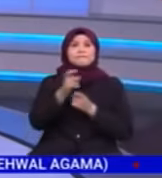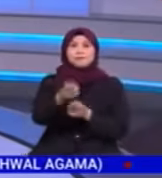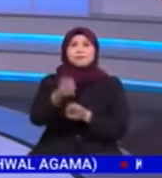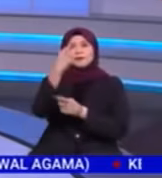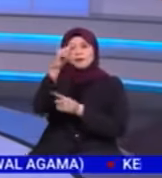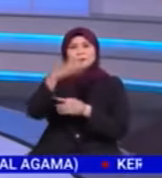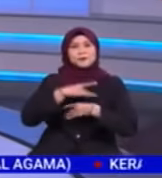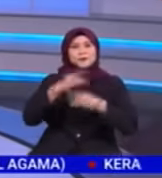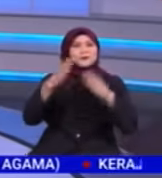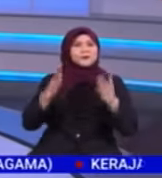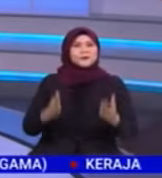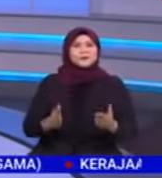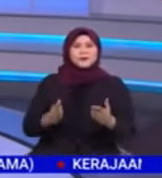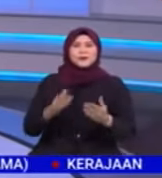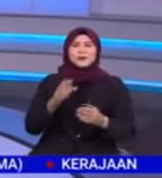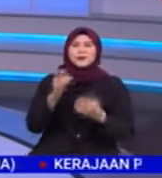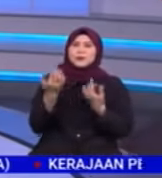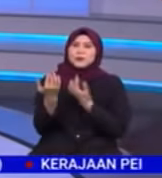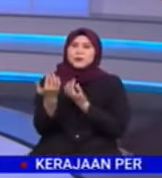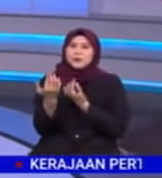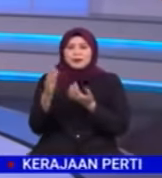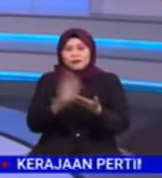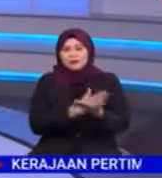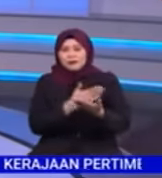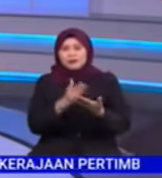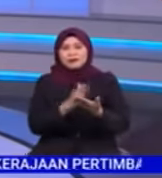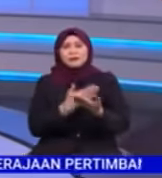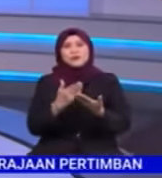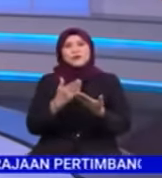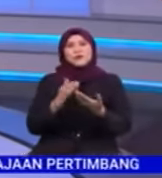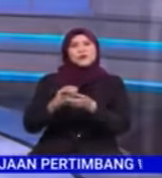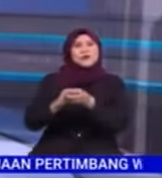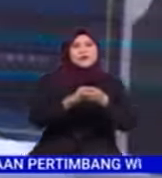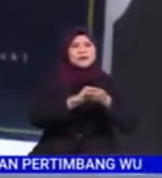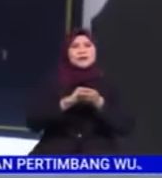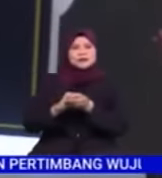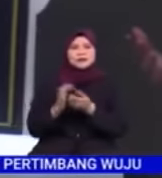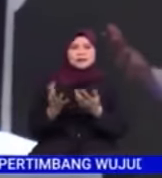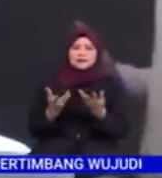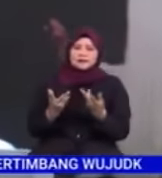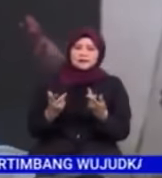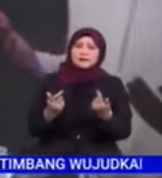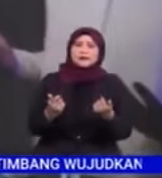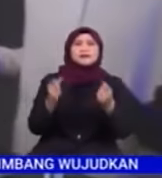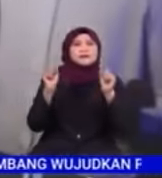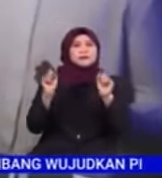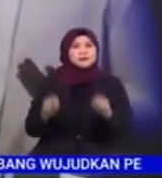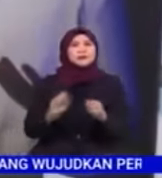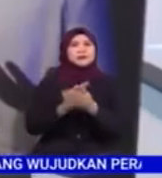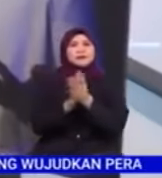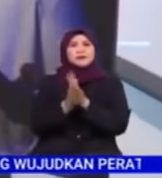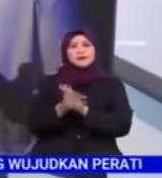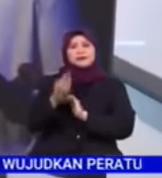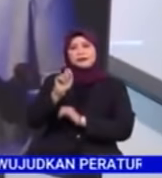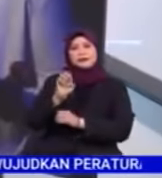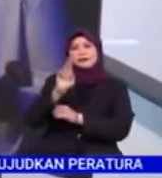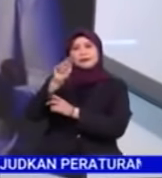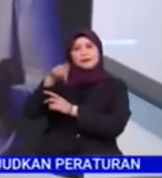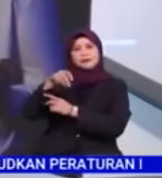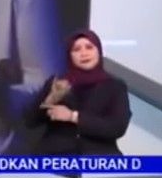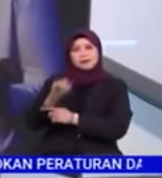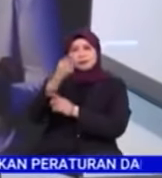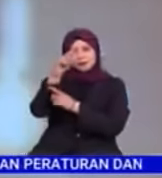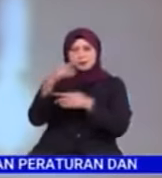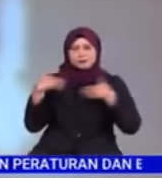pembinaan yang sudah lama menantikan lagu-lagu ketuhanan dan dzikir nasyid itu boleh dijadikan trophy kehidupan untuk